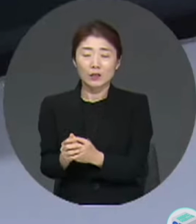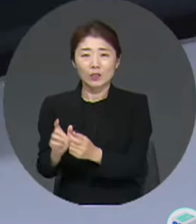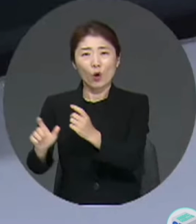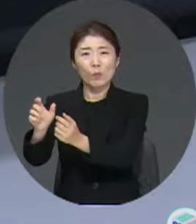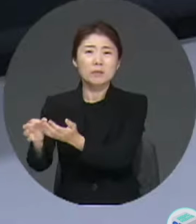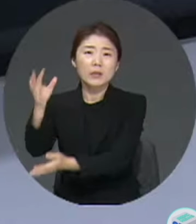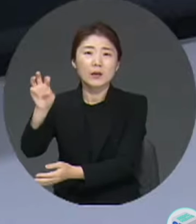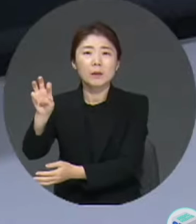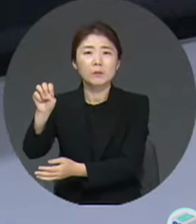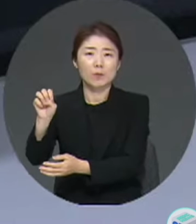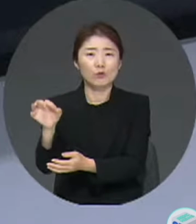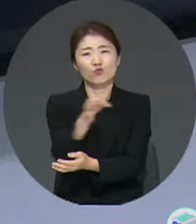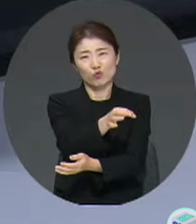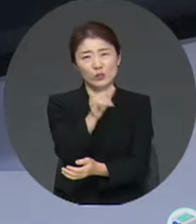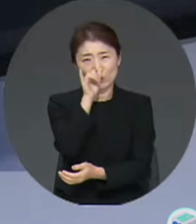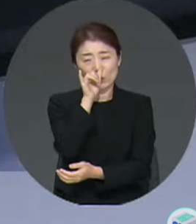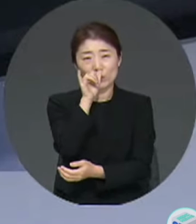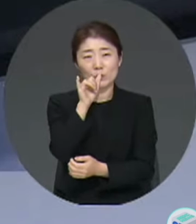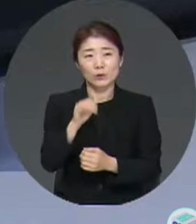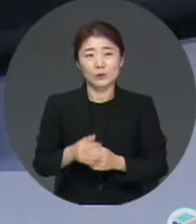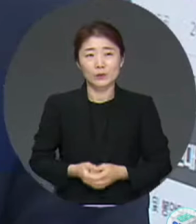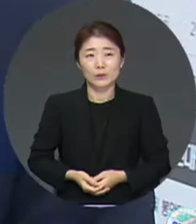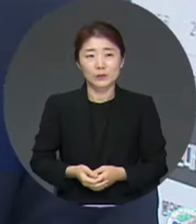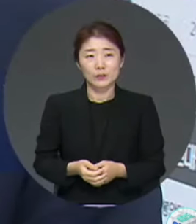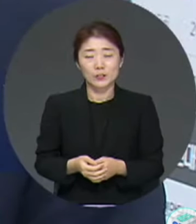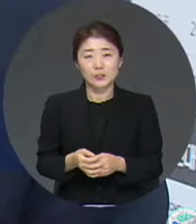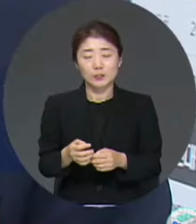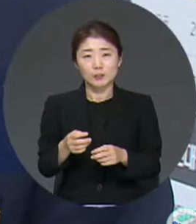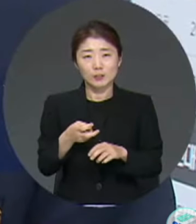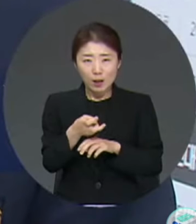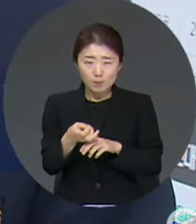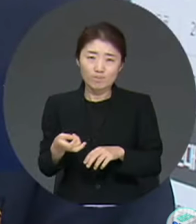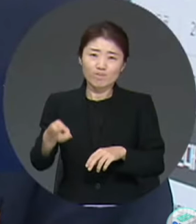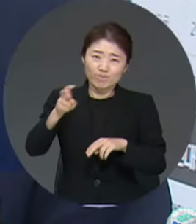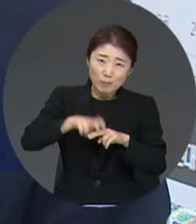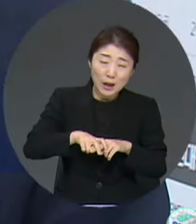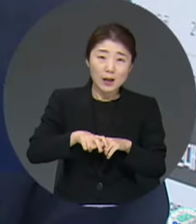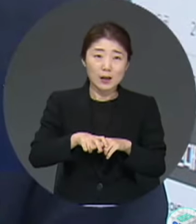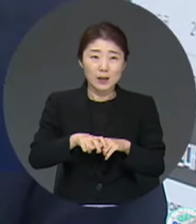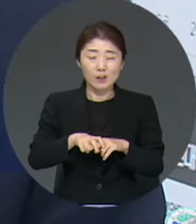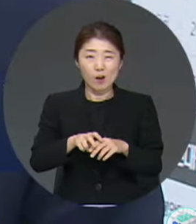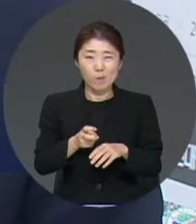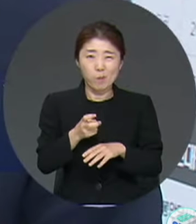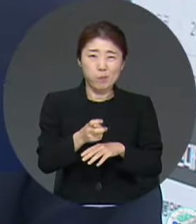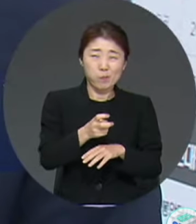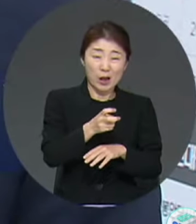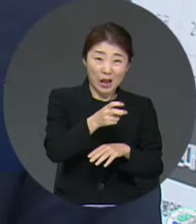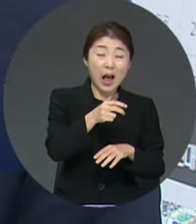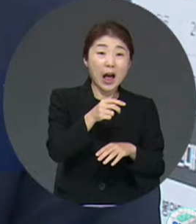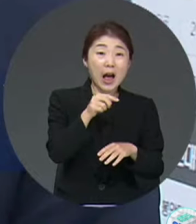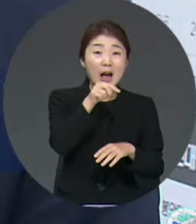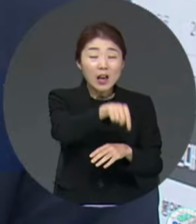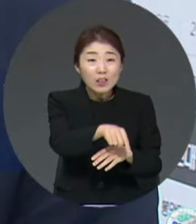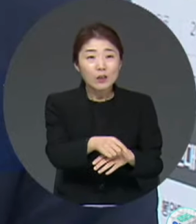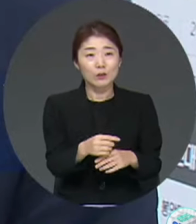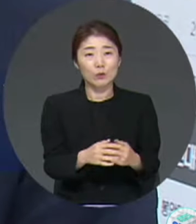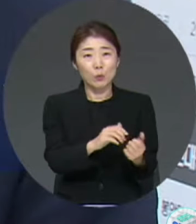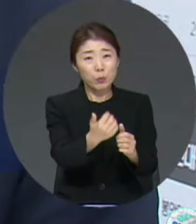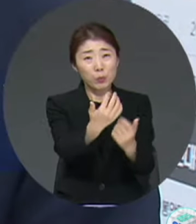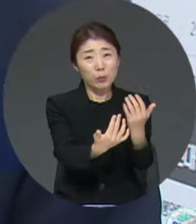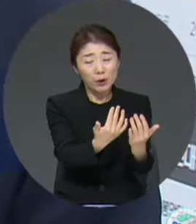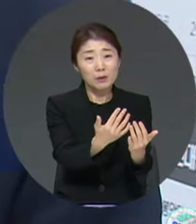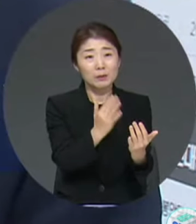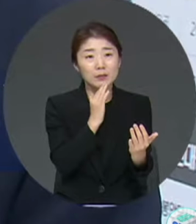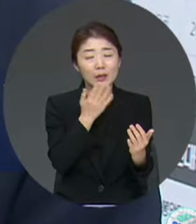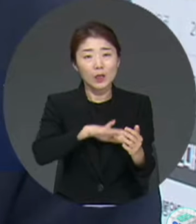있습니다. 차량을 타고 저희가 장거리로 가서 화장을 해야 되는 입장인데 통영은